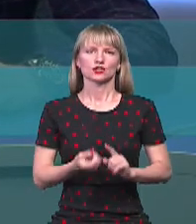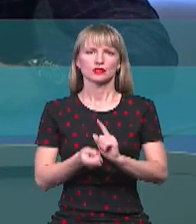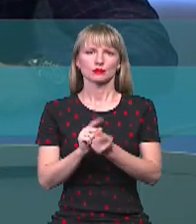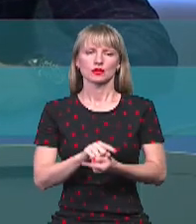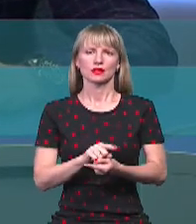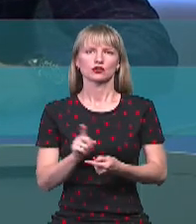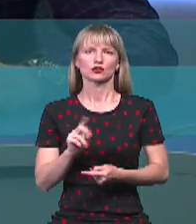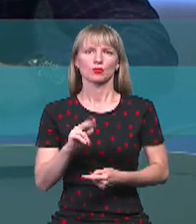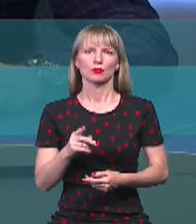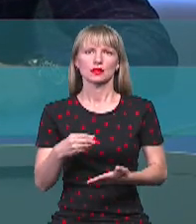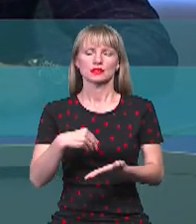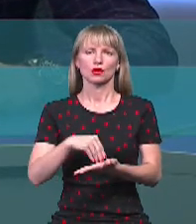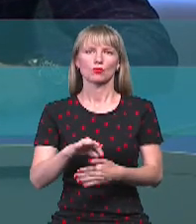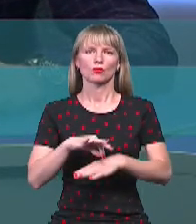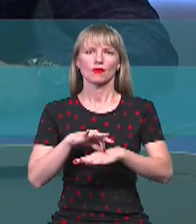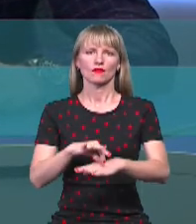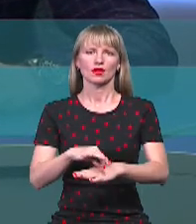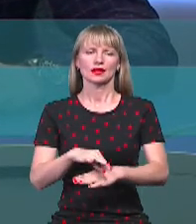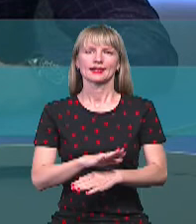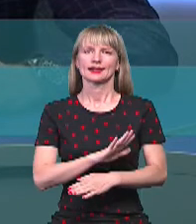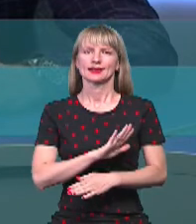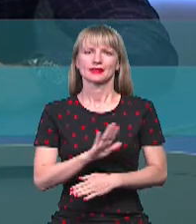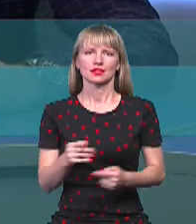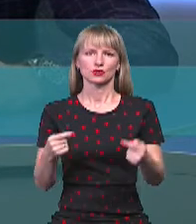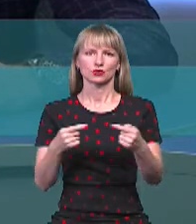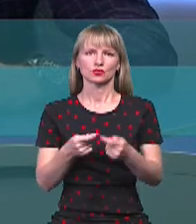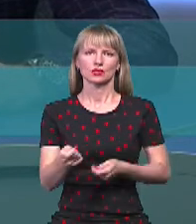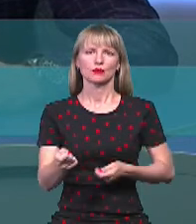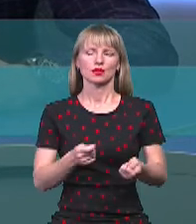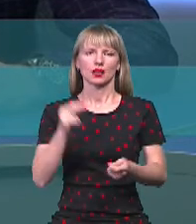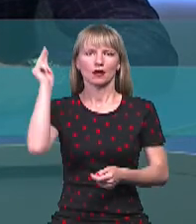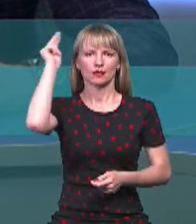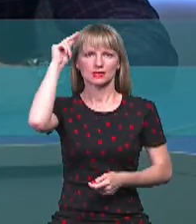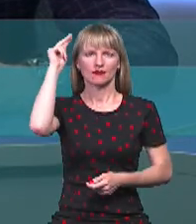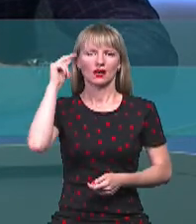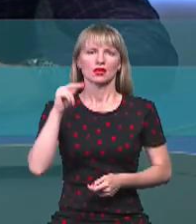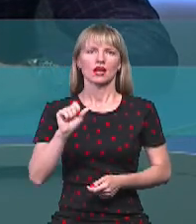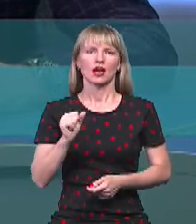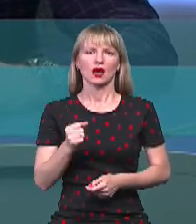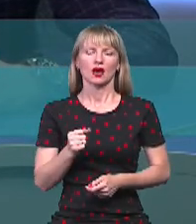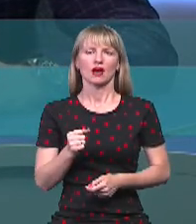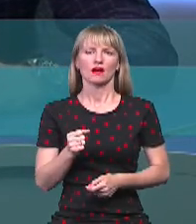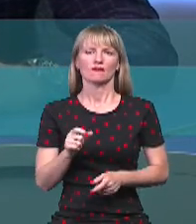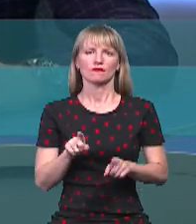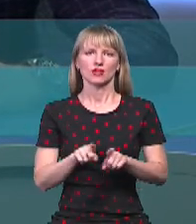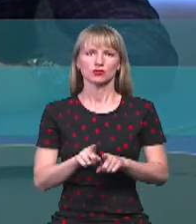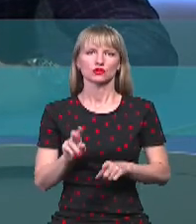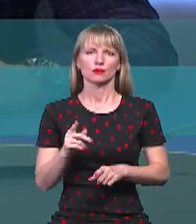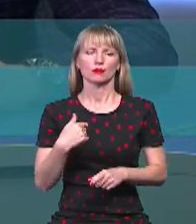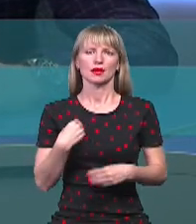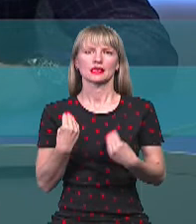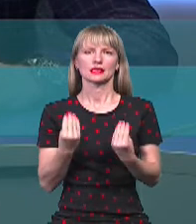изменения, чтобы закупки проводились не непосредственно департаментом образования, угу. а все-таки, чтобы мы